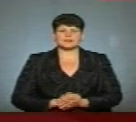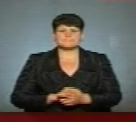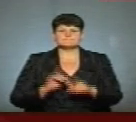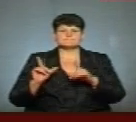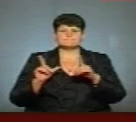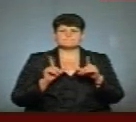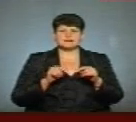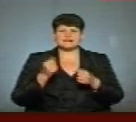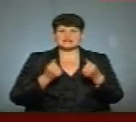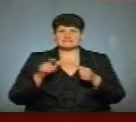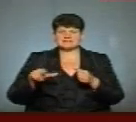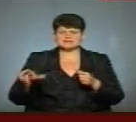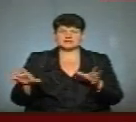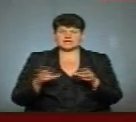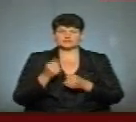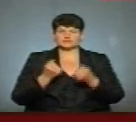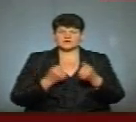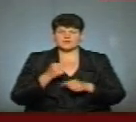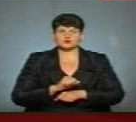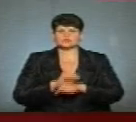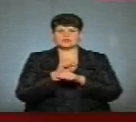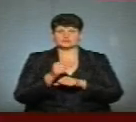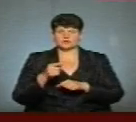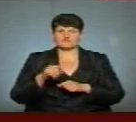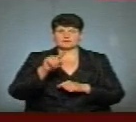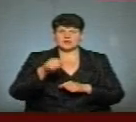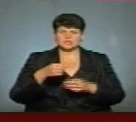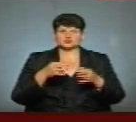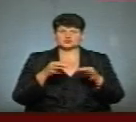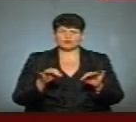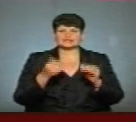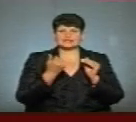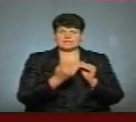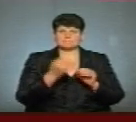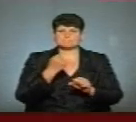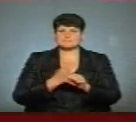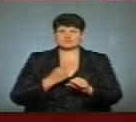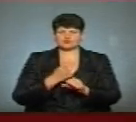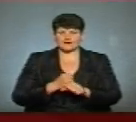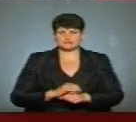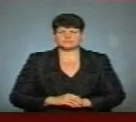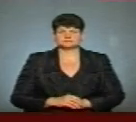Перевізники разом з водіями протестували в Тернополі. Вони вимагали дозволити їм працювати.